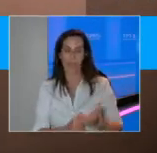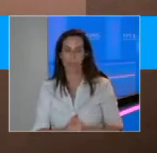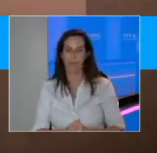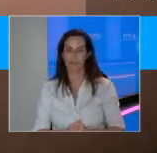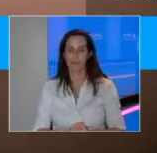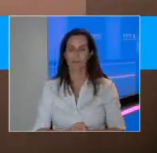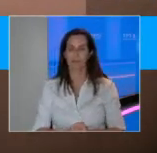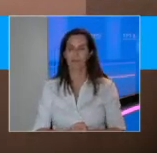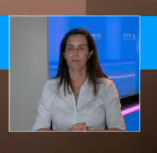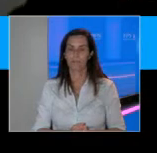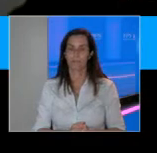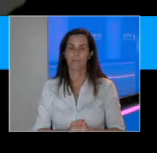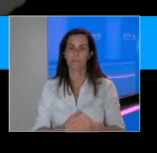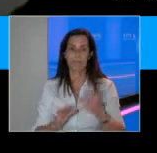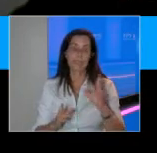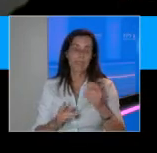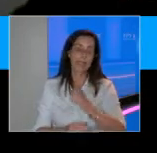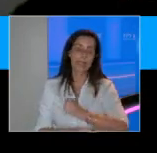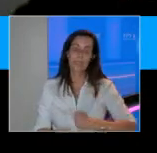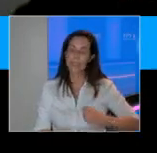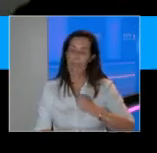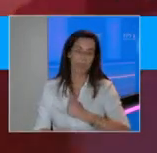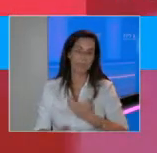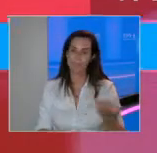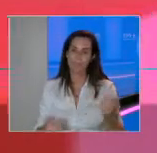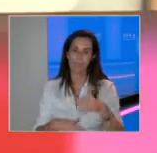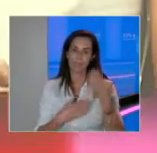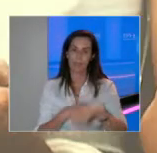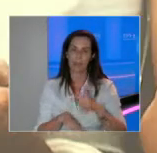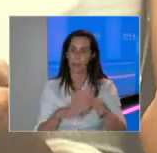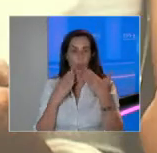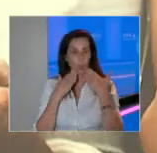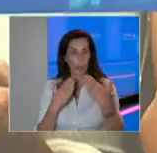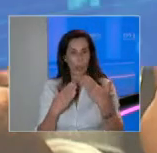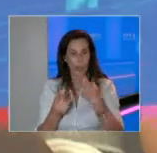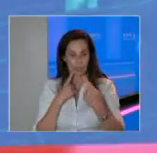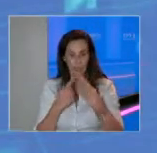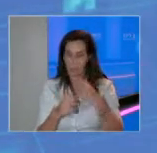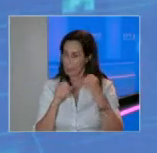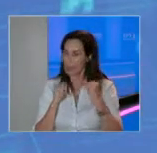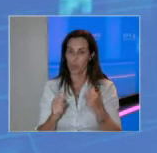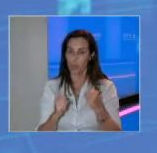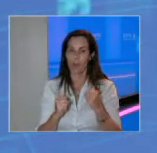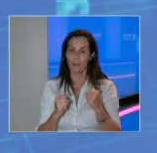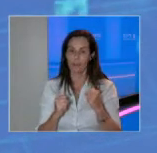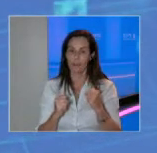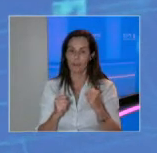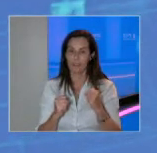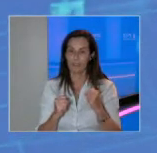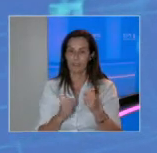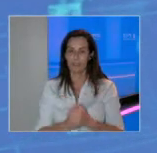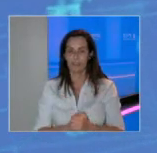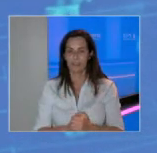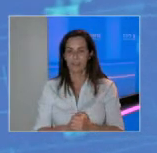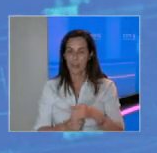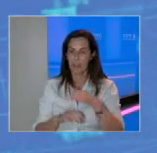העבריין. טוב, איך קמנו לצערי, זה כל הזמן שיש לנו כרגע, אבל אני מאוד מודה לך על הדברים האלה, אני בטוח שככה נתנו כמה נקודות למחשבה.